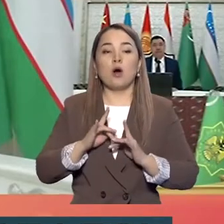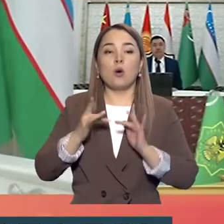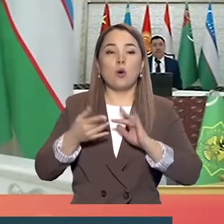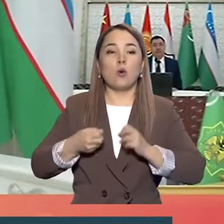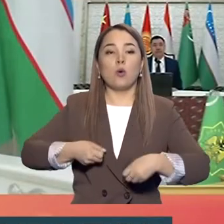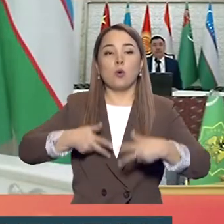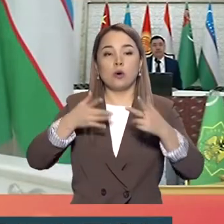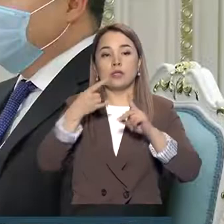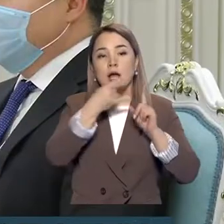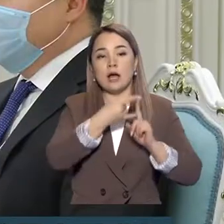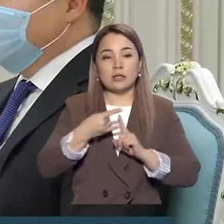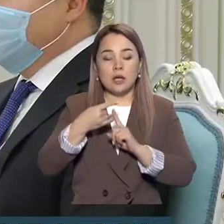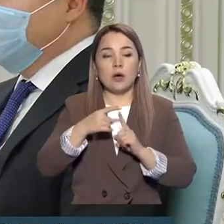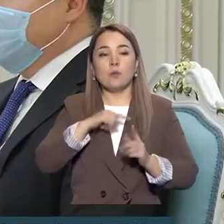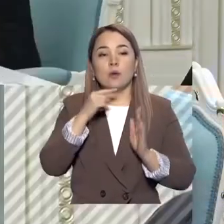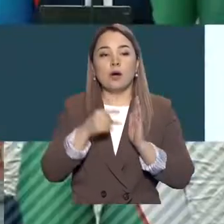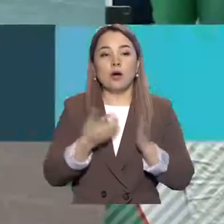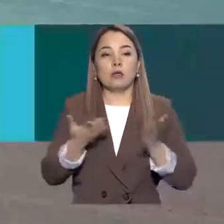тағы қандай мәселелер көтерілді?